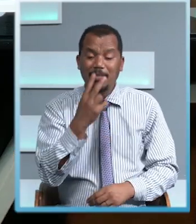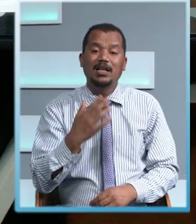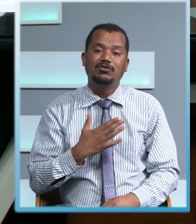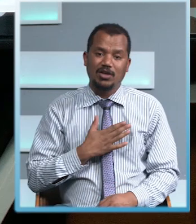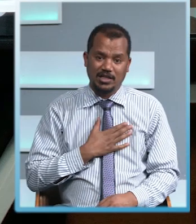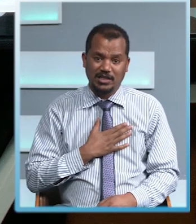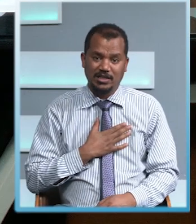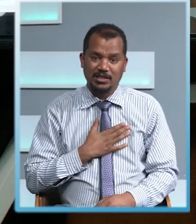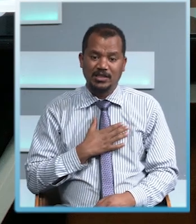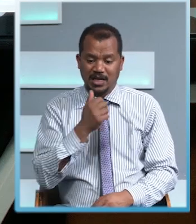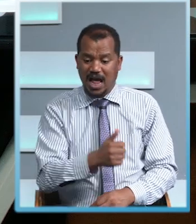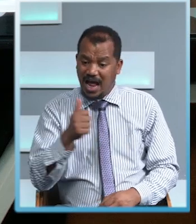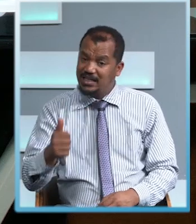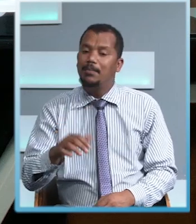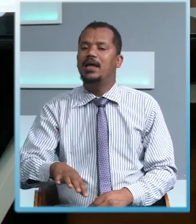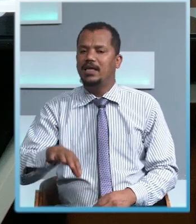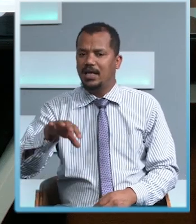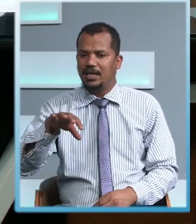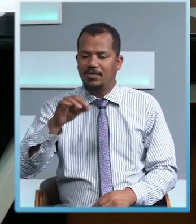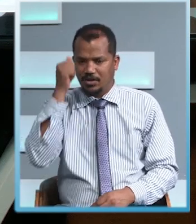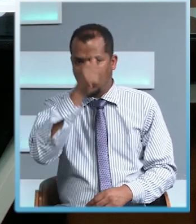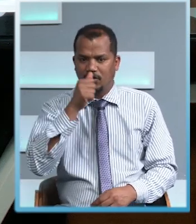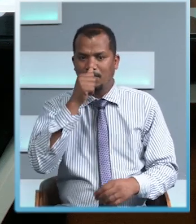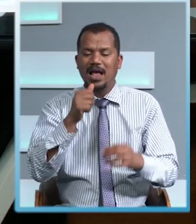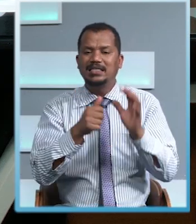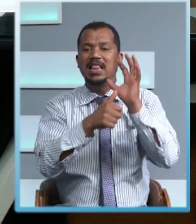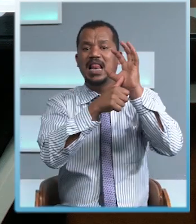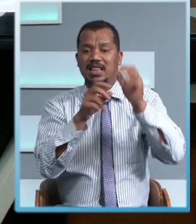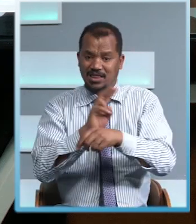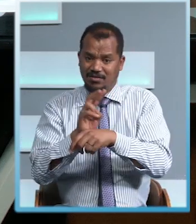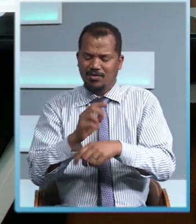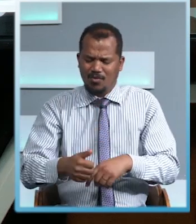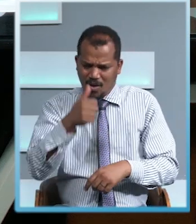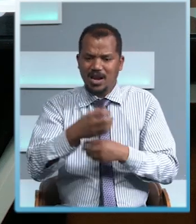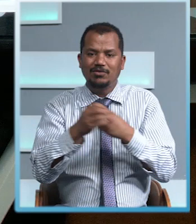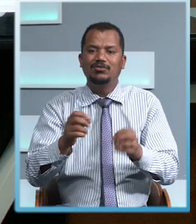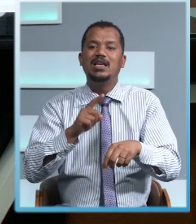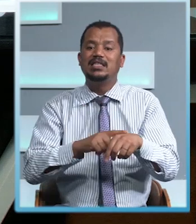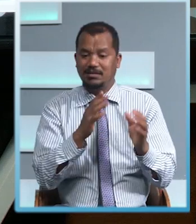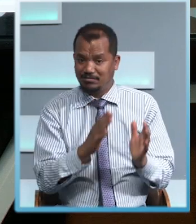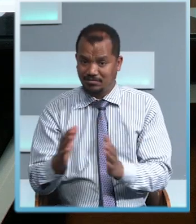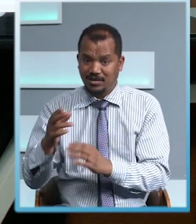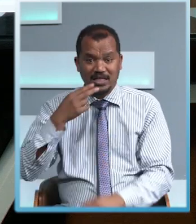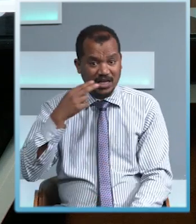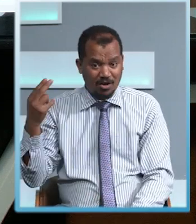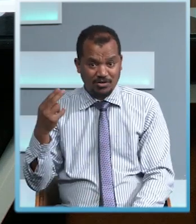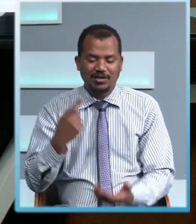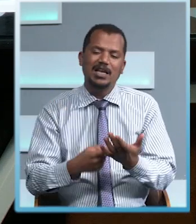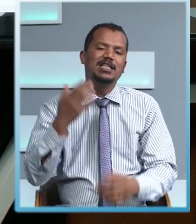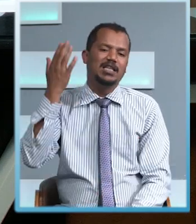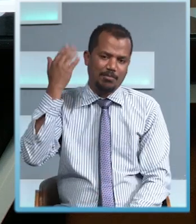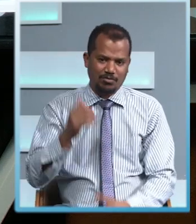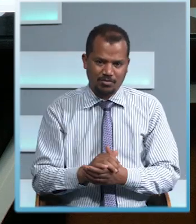ክብራትና ክብራን ተመልካቾቻችን አዲስ አበባ ከሚገኘው የኢትዮጵያ ሳተላይት ቴሌቪዥን ዋናው ስቱዲዮ ለሰዓቱ